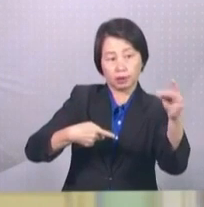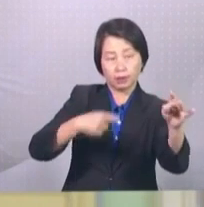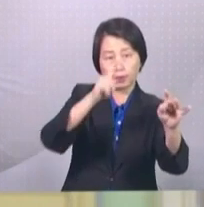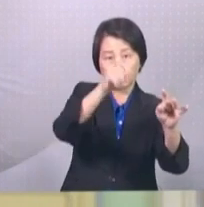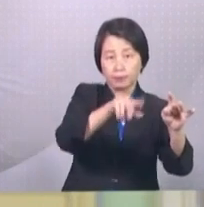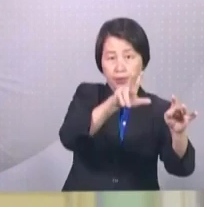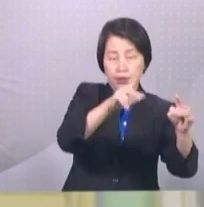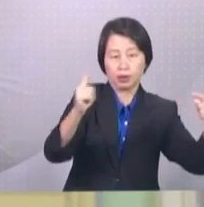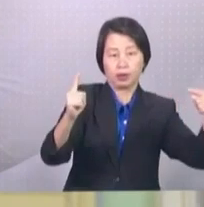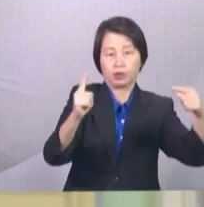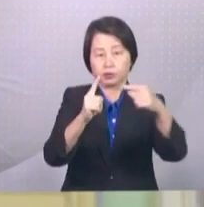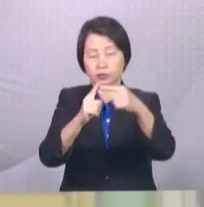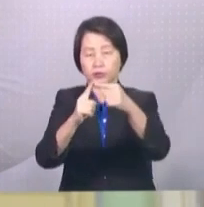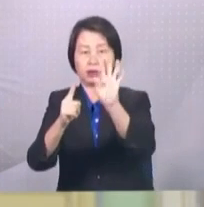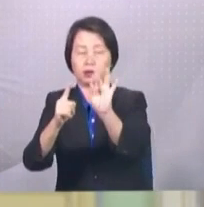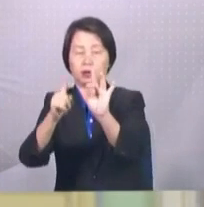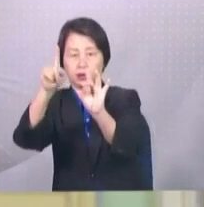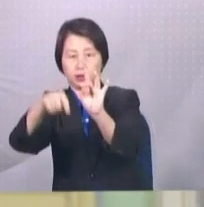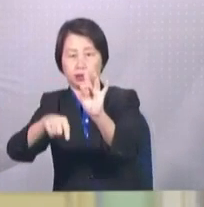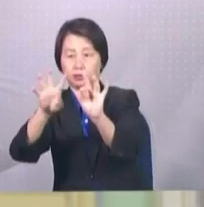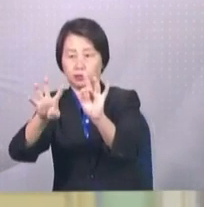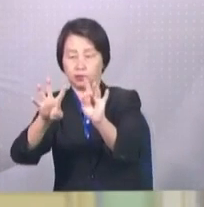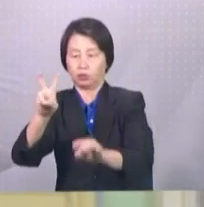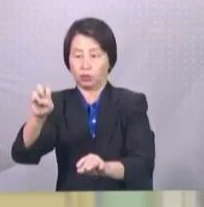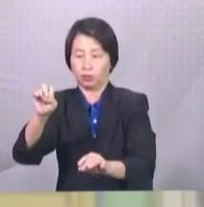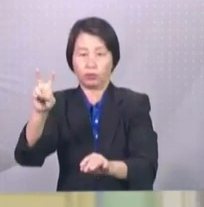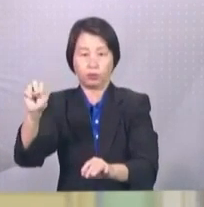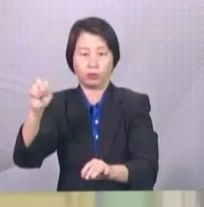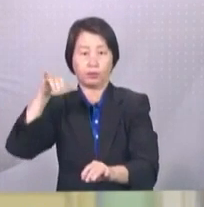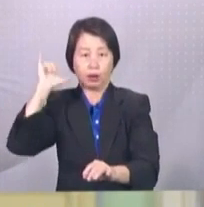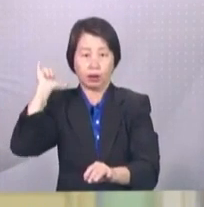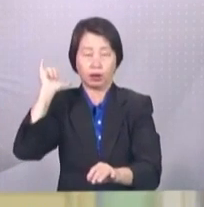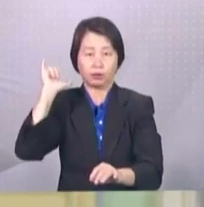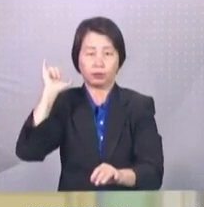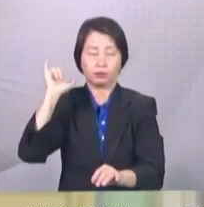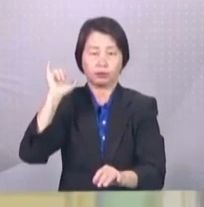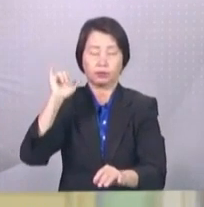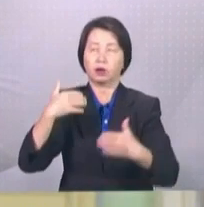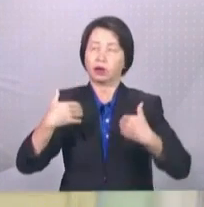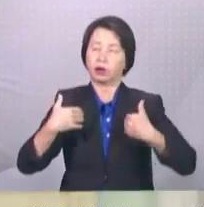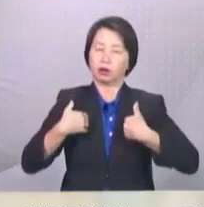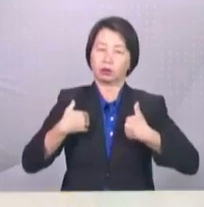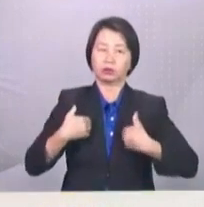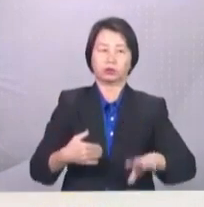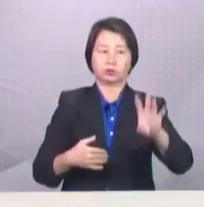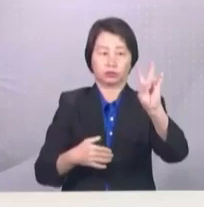8 April 2020 yaitu semalam adalah teramai